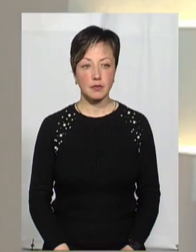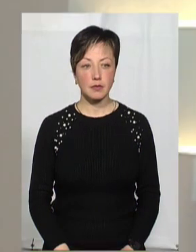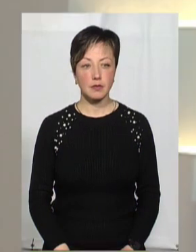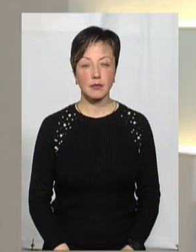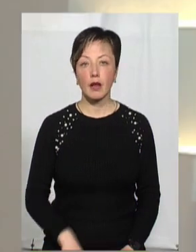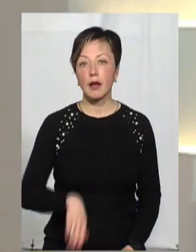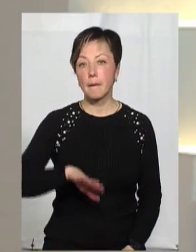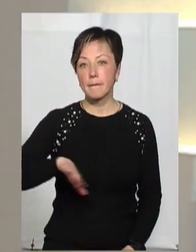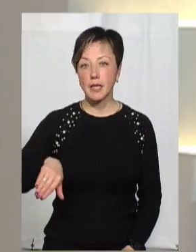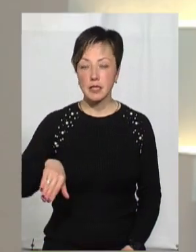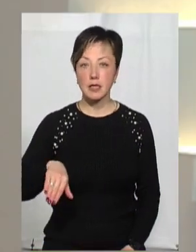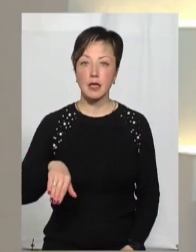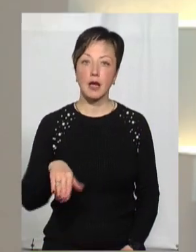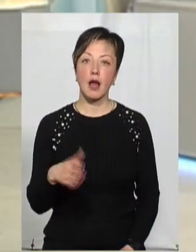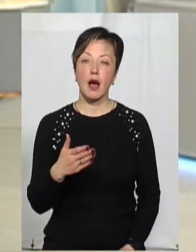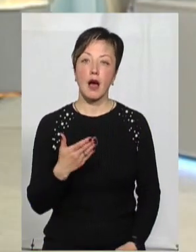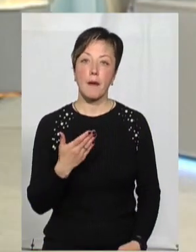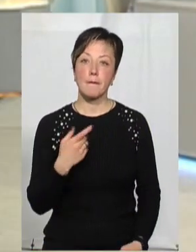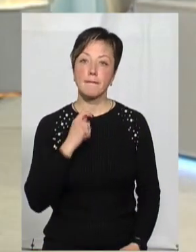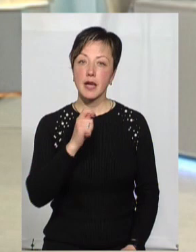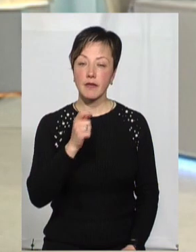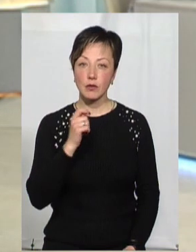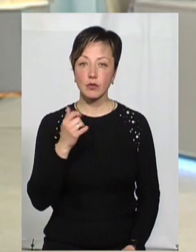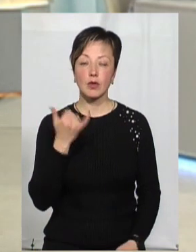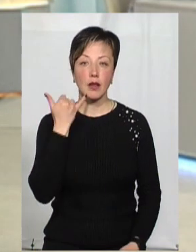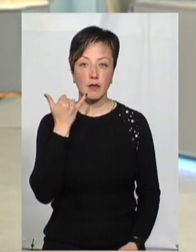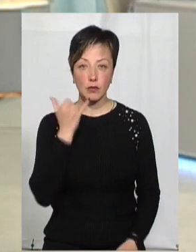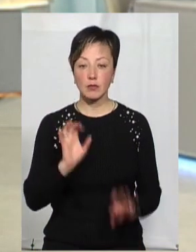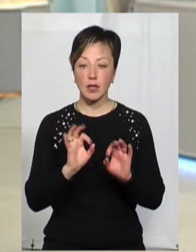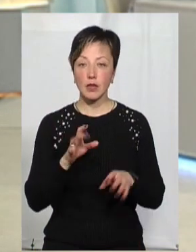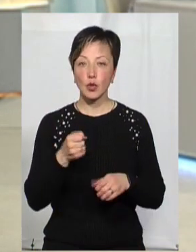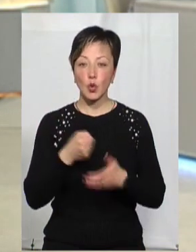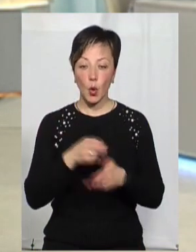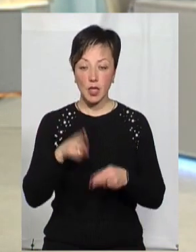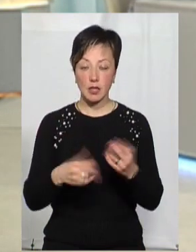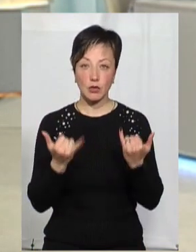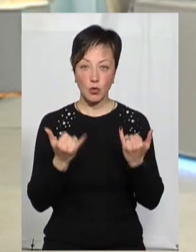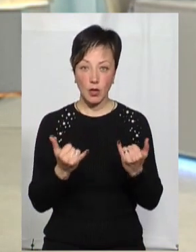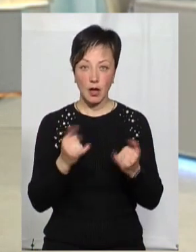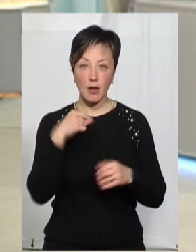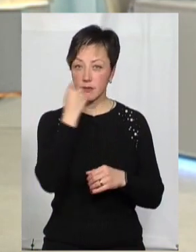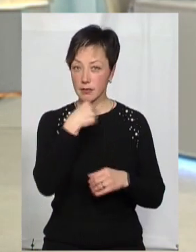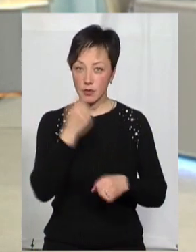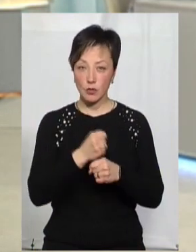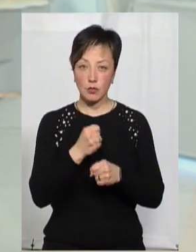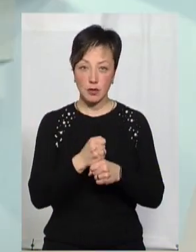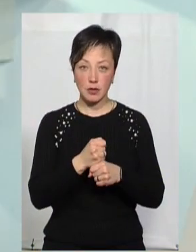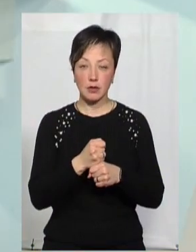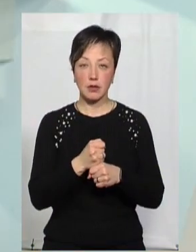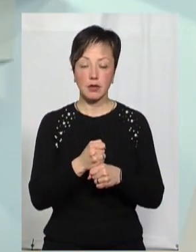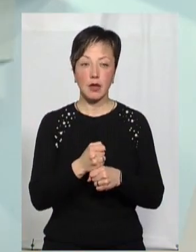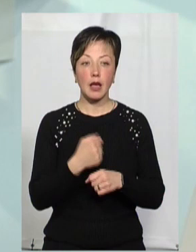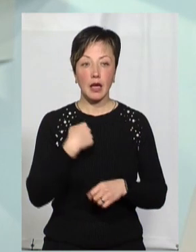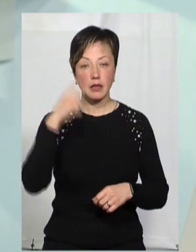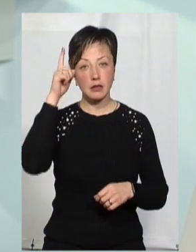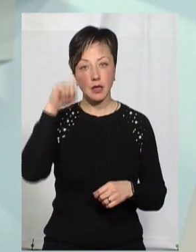Вже після брифінгу телефоном пан Примуш додав, що забір аналізів мають зробити сьогодні до кінця робочого дня. Чи вам відомо, чи вже робили?